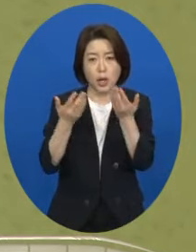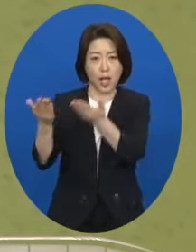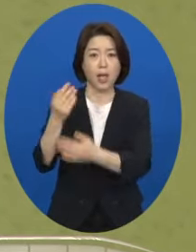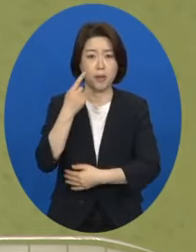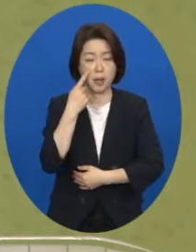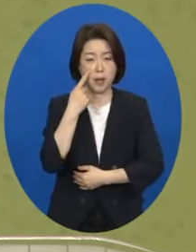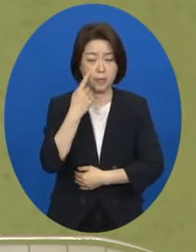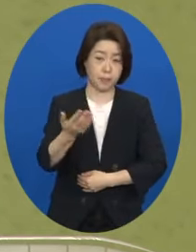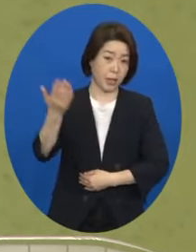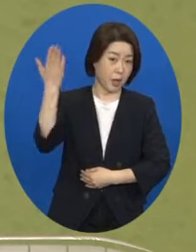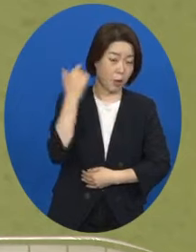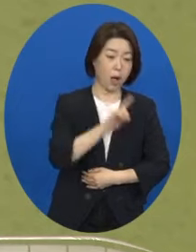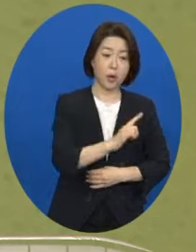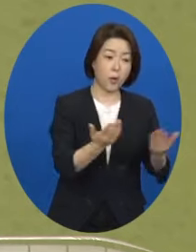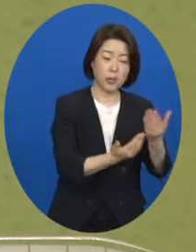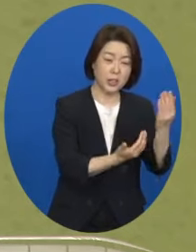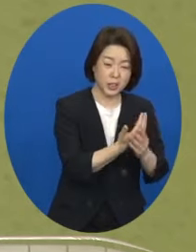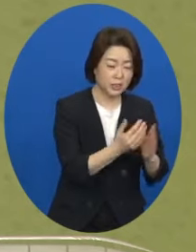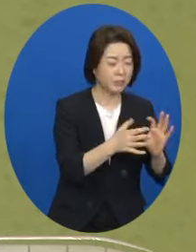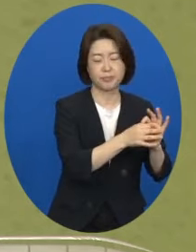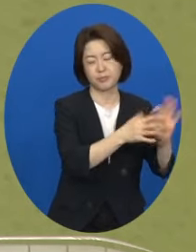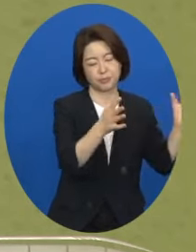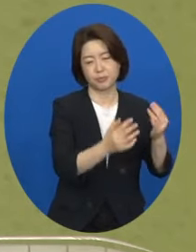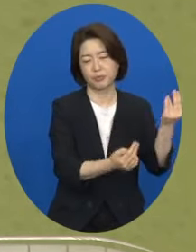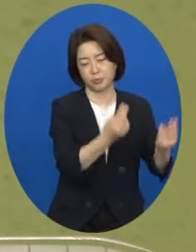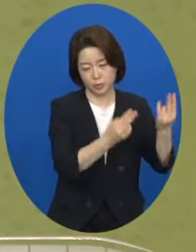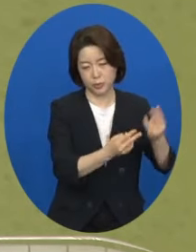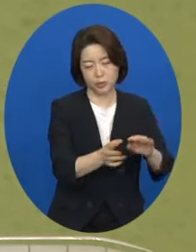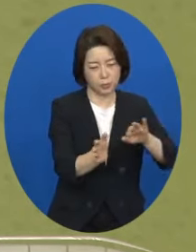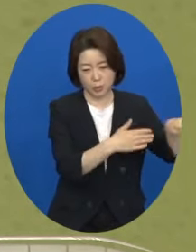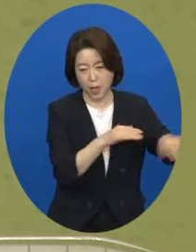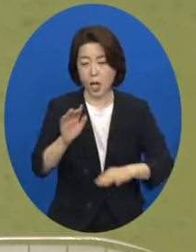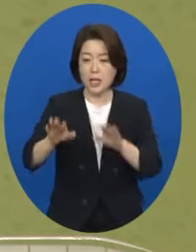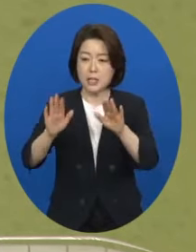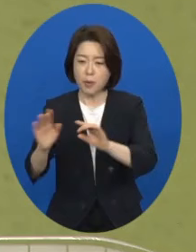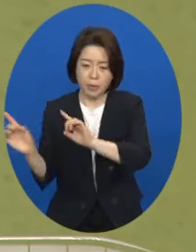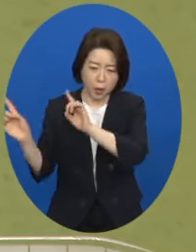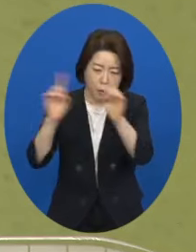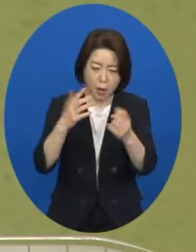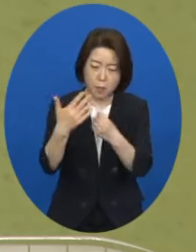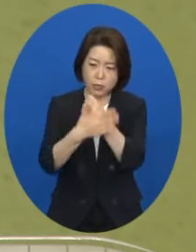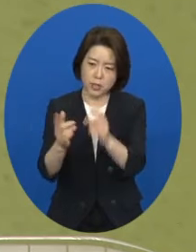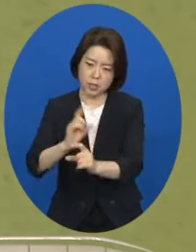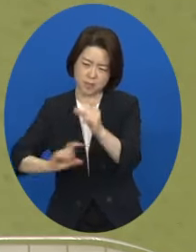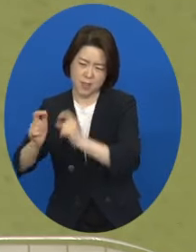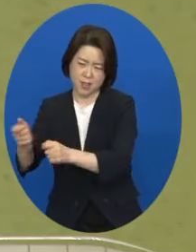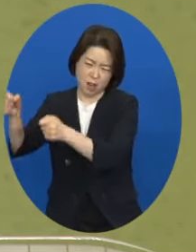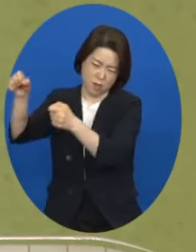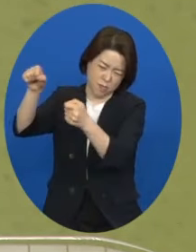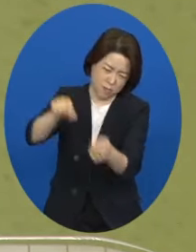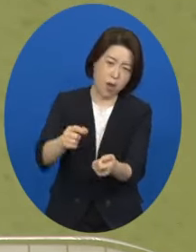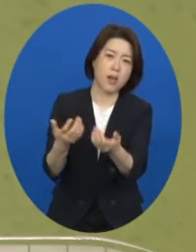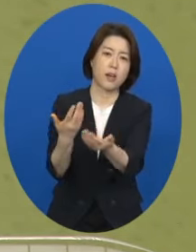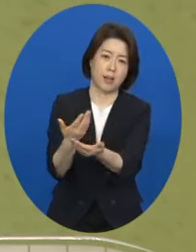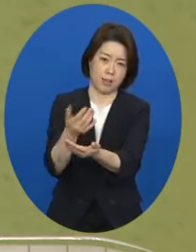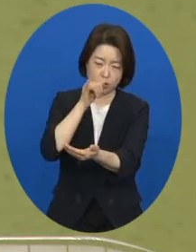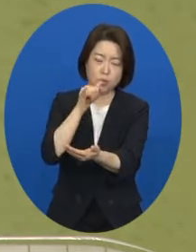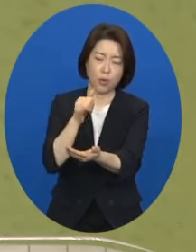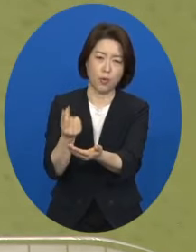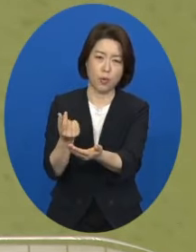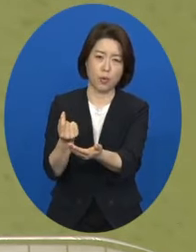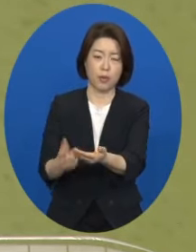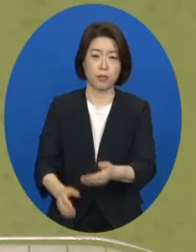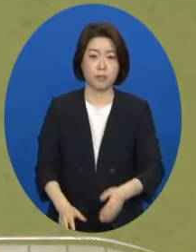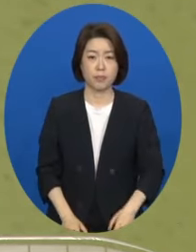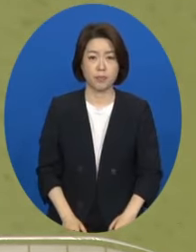어떤 일이 있었지라도 이거와 비교할 수 없는 하나님의 회복의 은혜가 부어지게 된다는 것이죠. 자, 그래서 이렇게